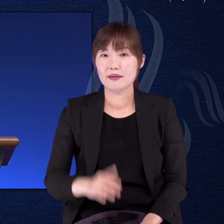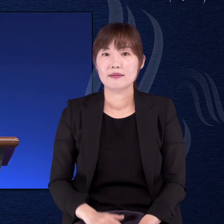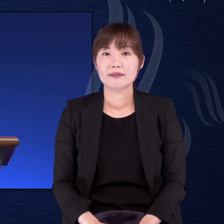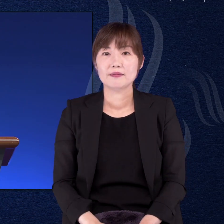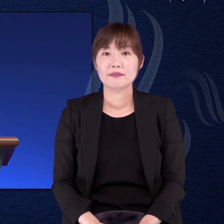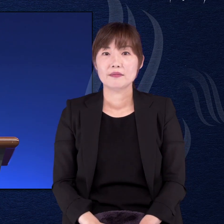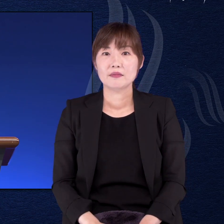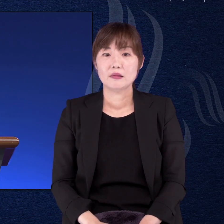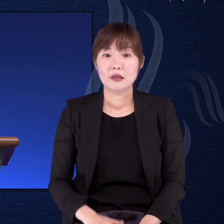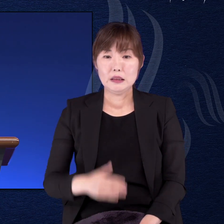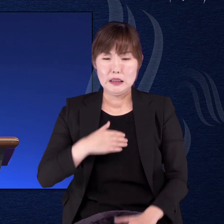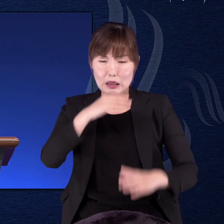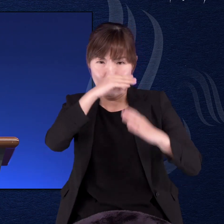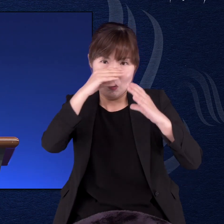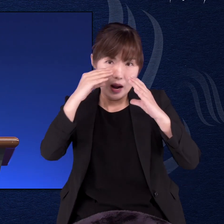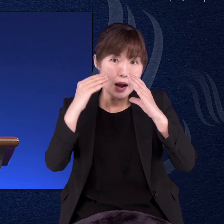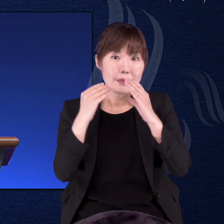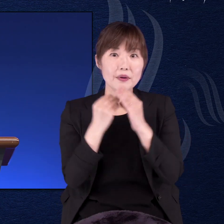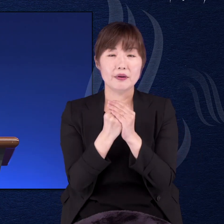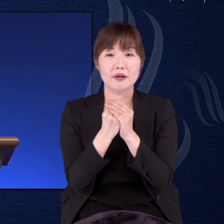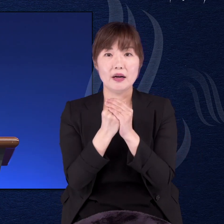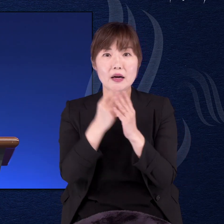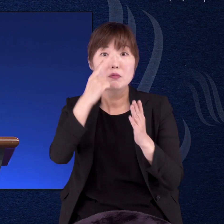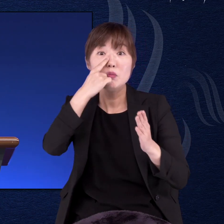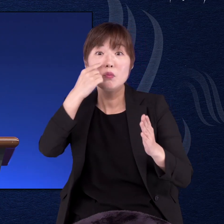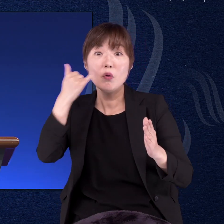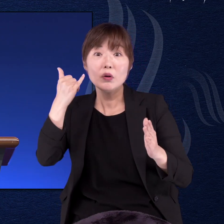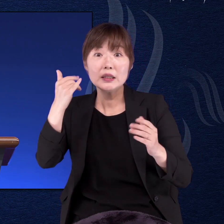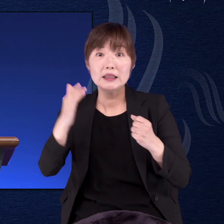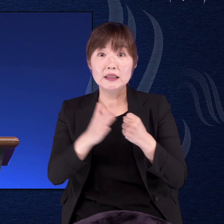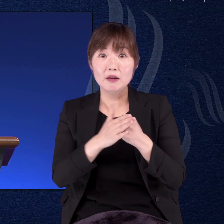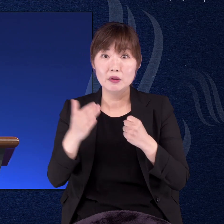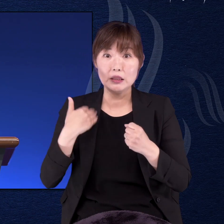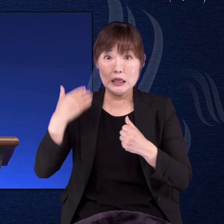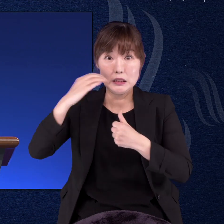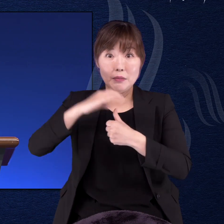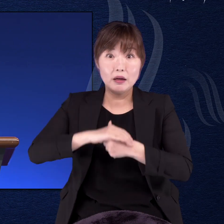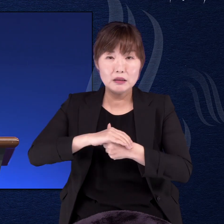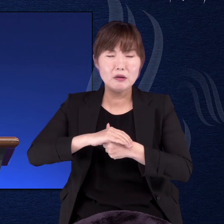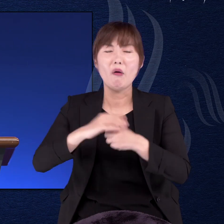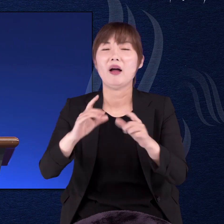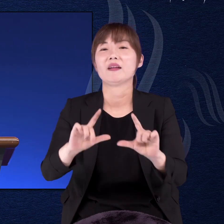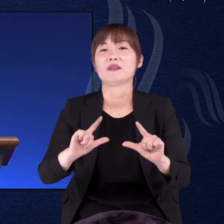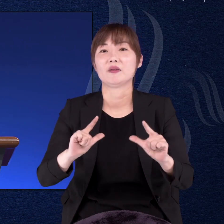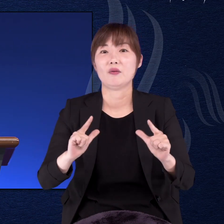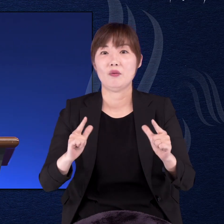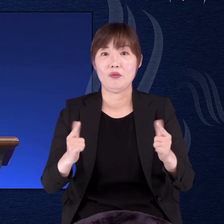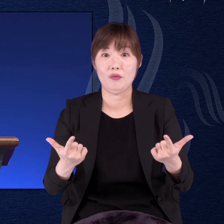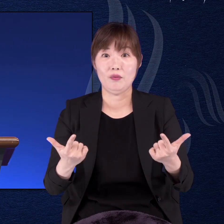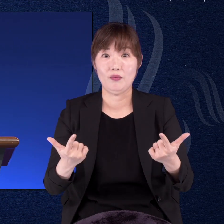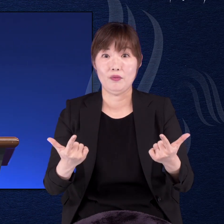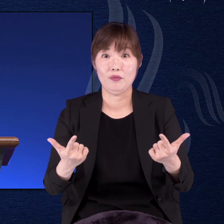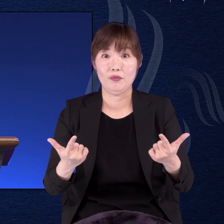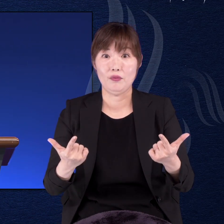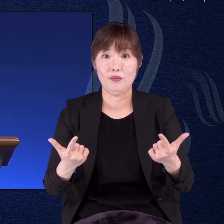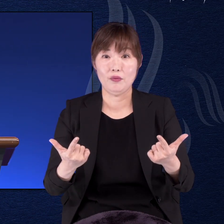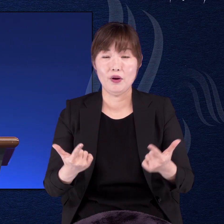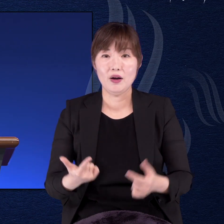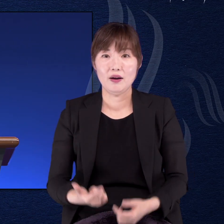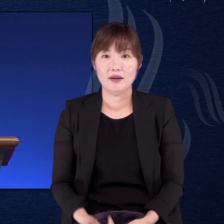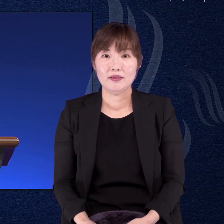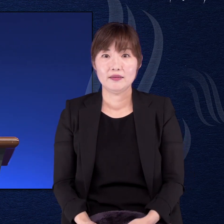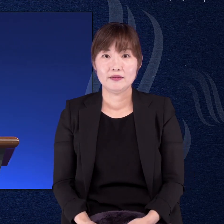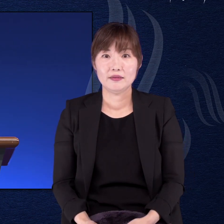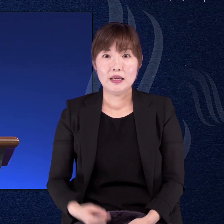우리에게 맡기신 게 아니에요. 완벽한 부모는 없습니다. 아무리 훌륭한 교육학 박사라도 자신의